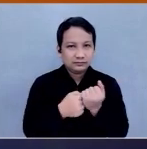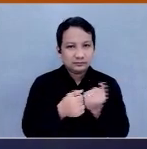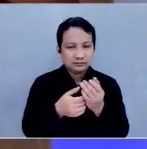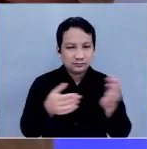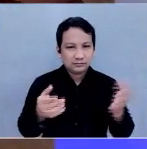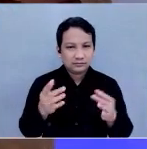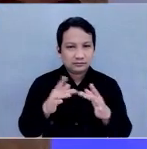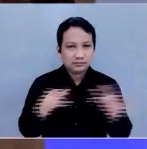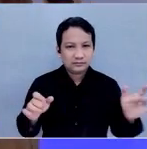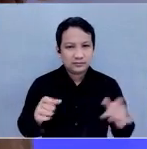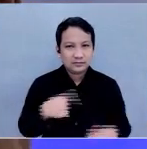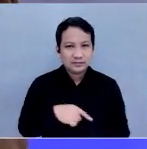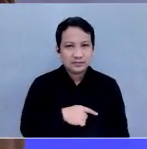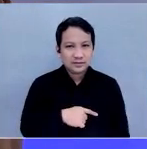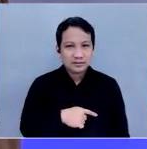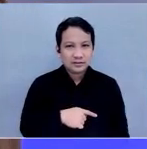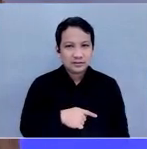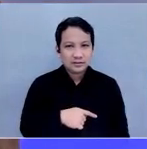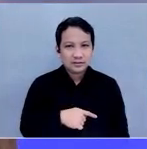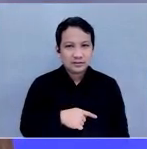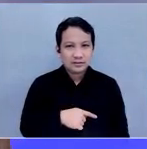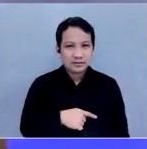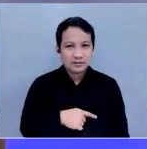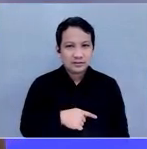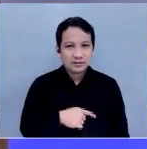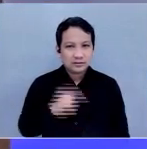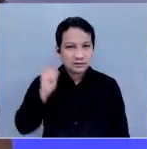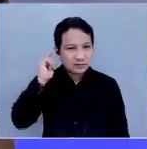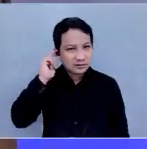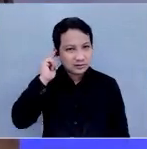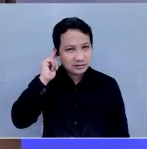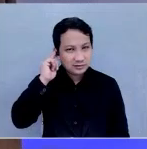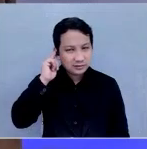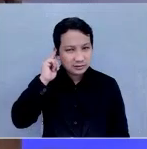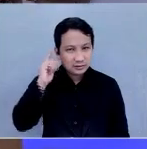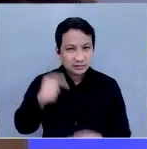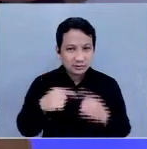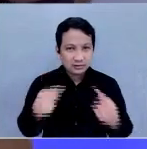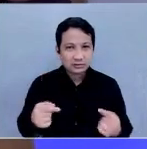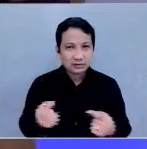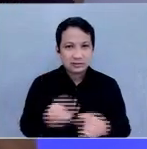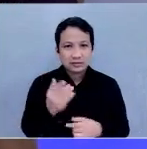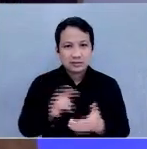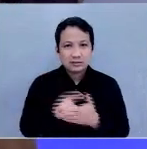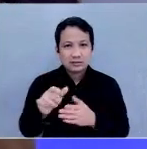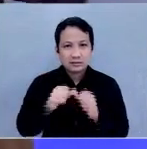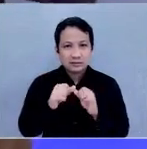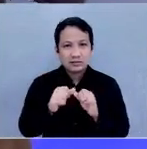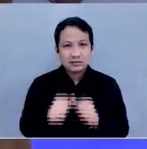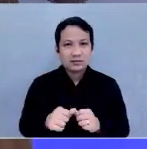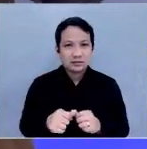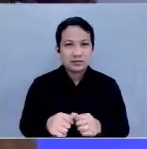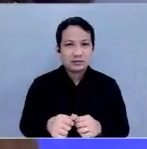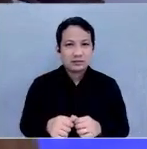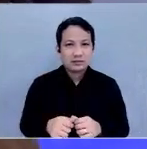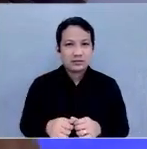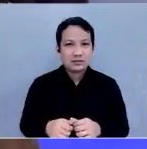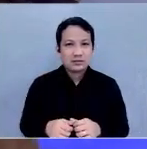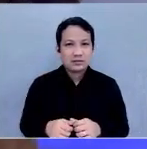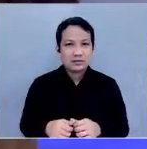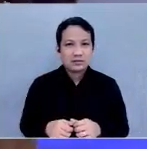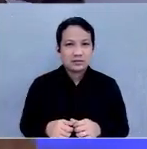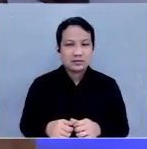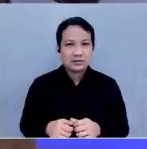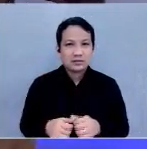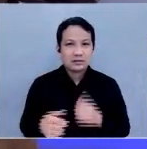So, lalaban sana tayo. So, sasabak naman, sana sa PES. Matutuloy pa ba? Yes po, tuloy na actually. Nakapag-book na po kami